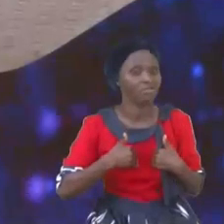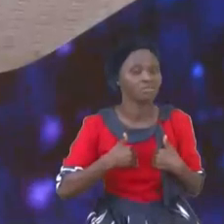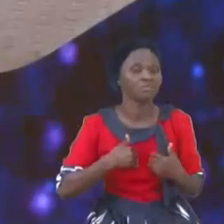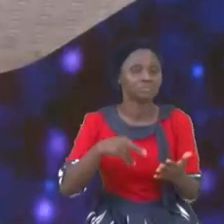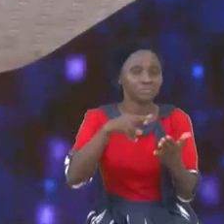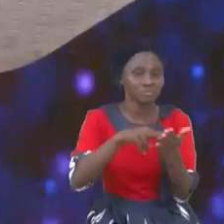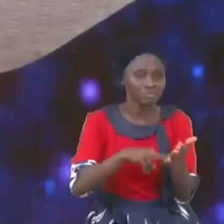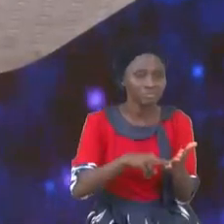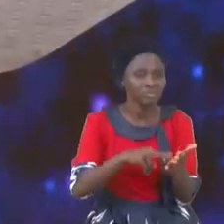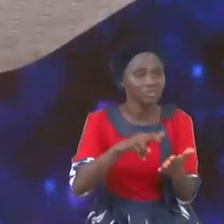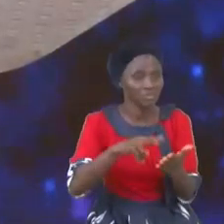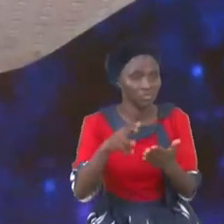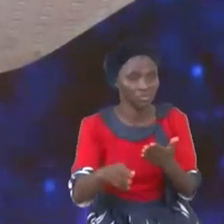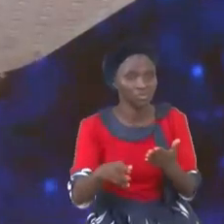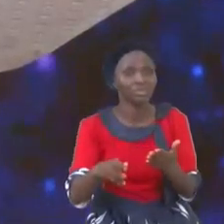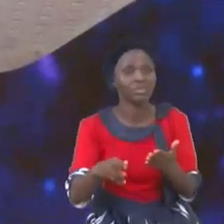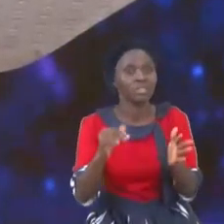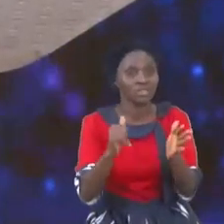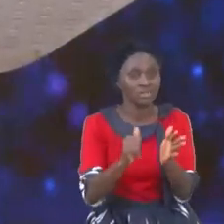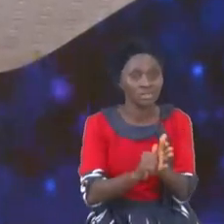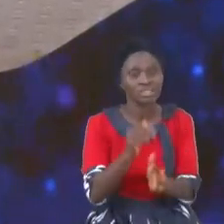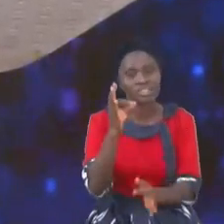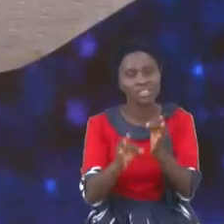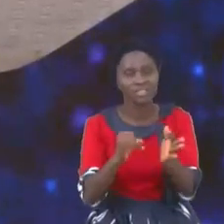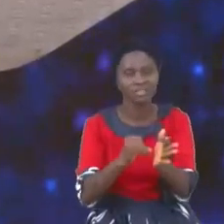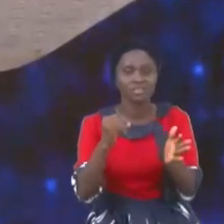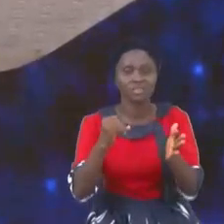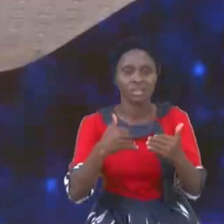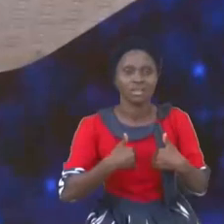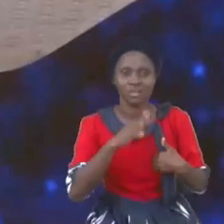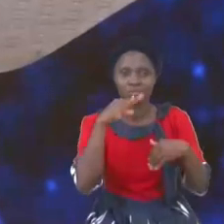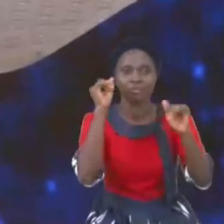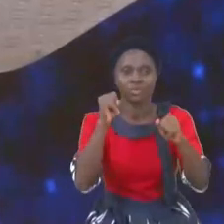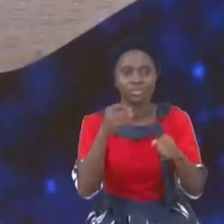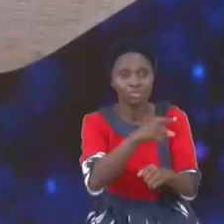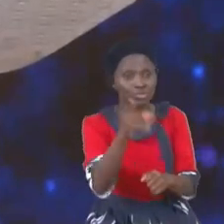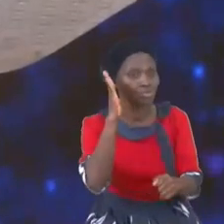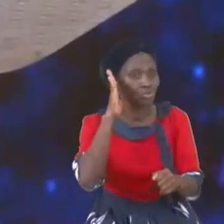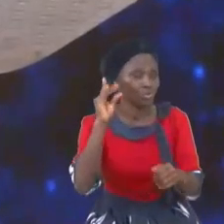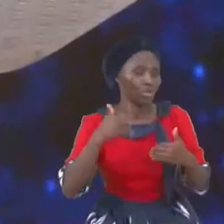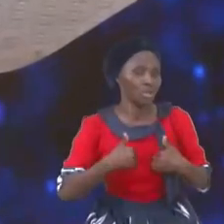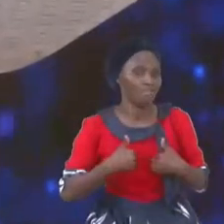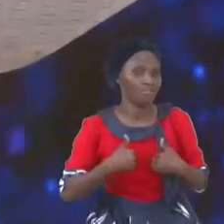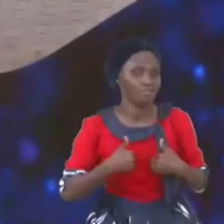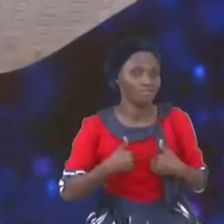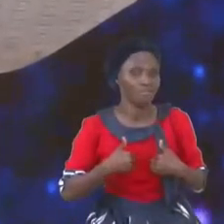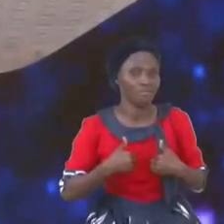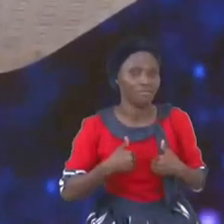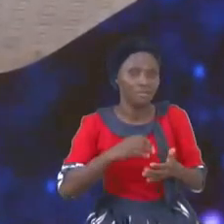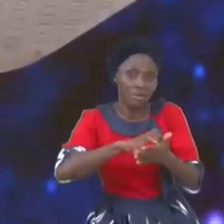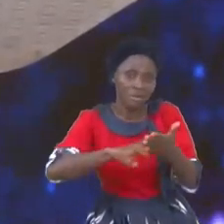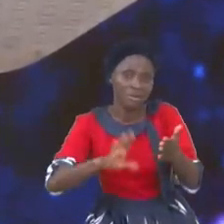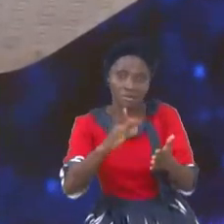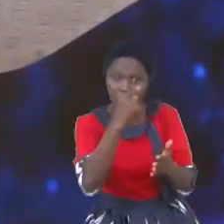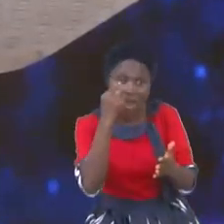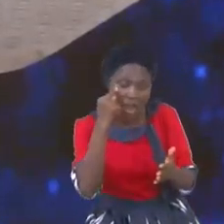été possible, vous vous seriez arraché les yeux pour me les donner.